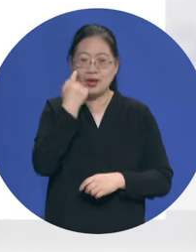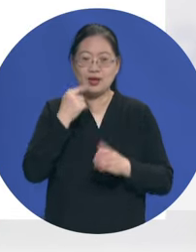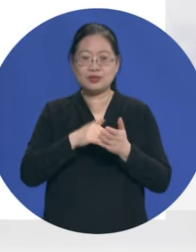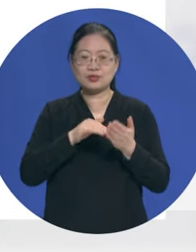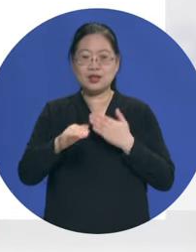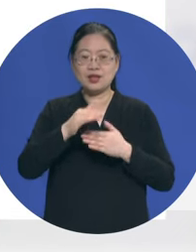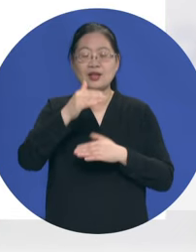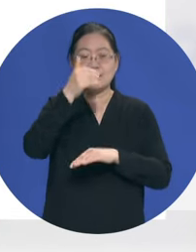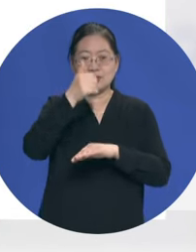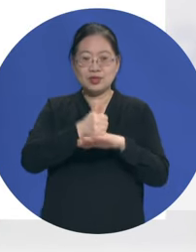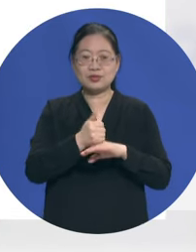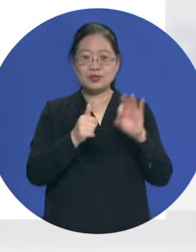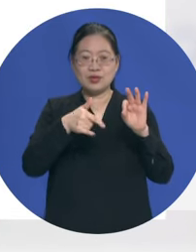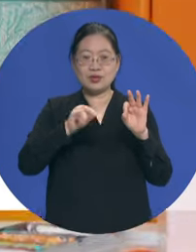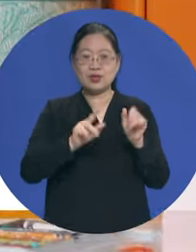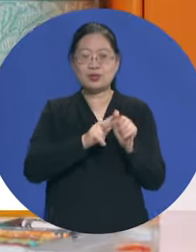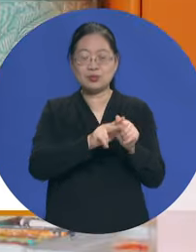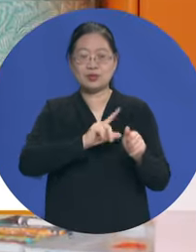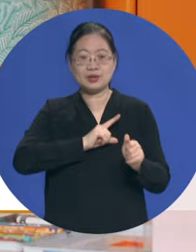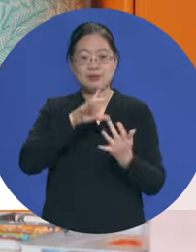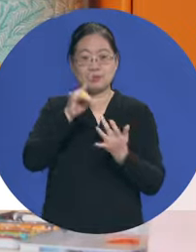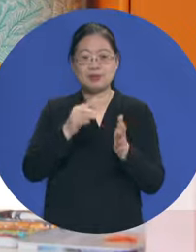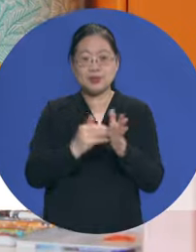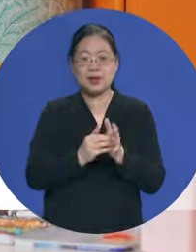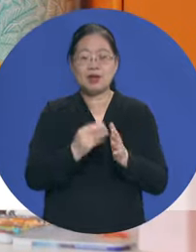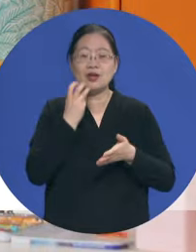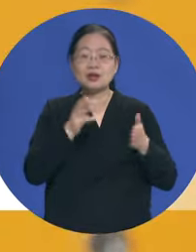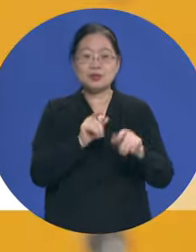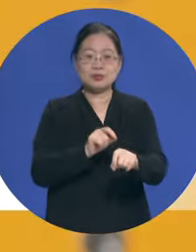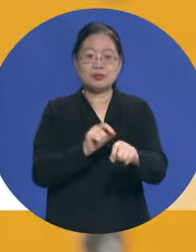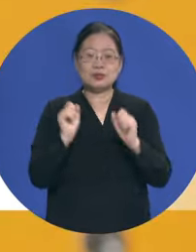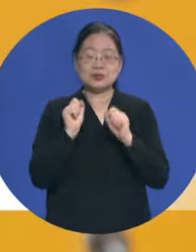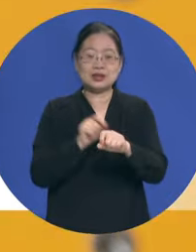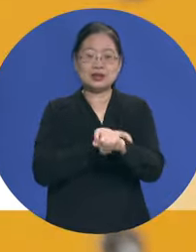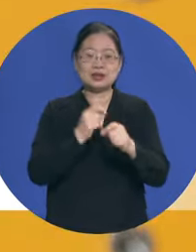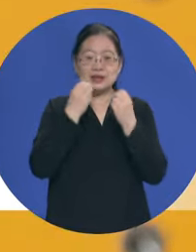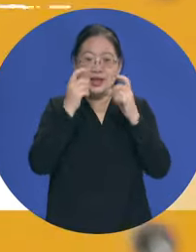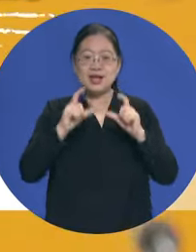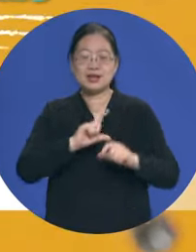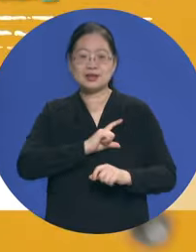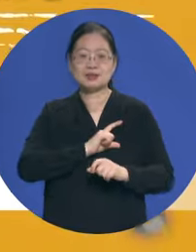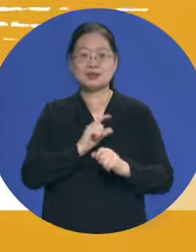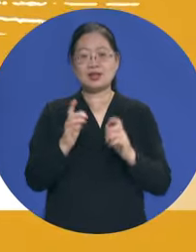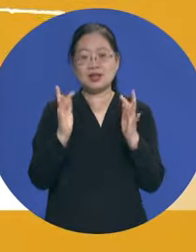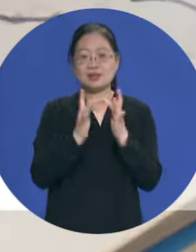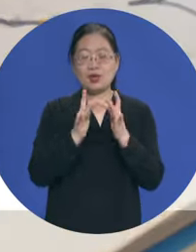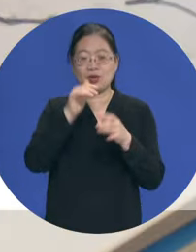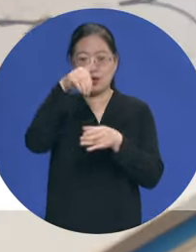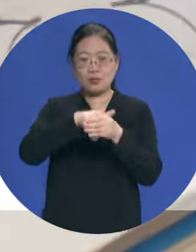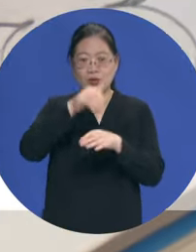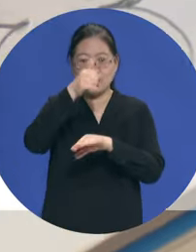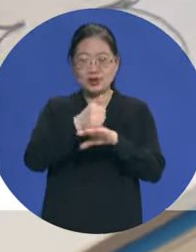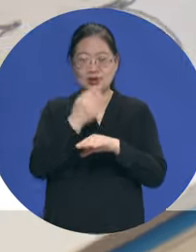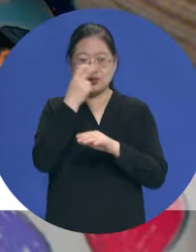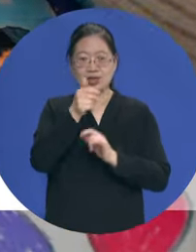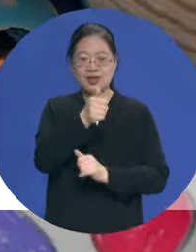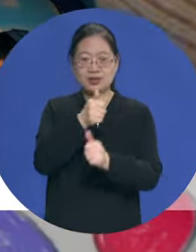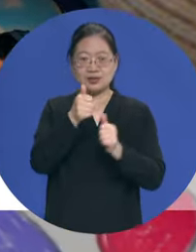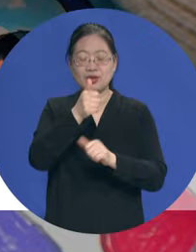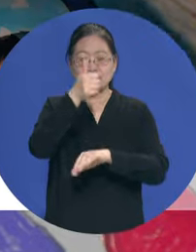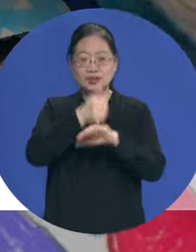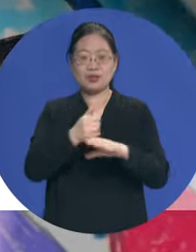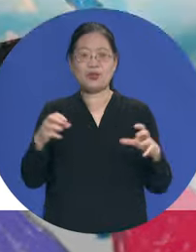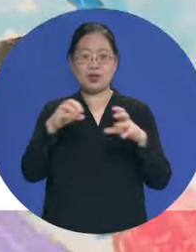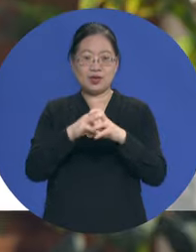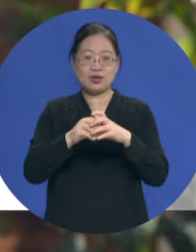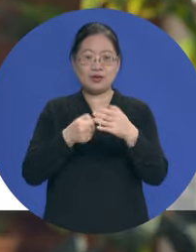후보작을 선정한 바 있습니다 경기북부 특별자치도의 새 이름은 대국민 온라인 투표결과 심원 심사를